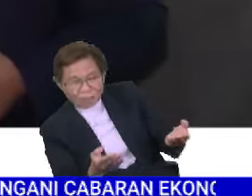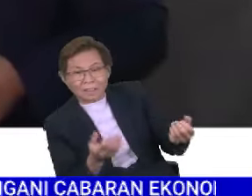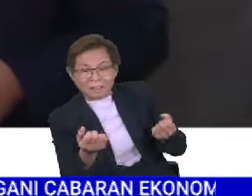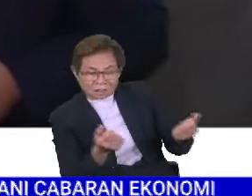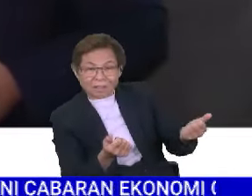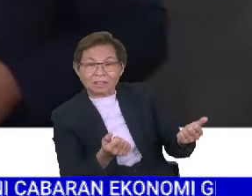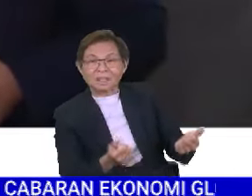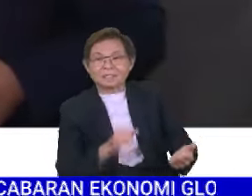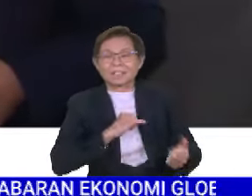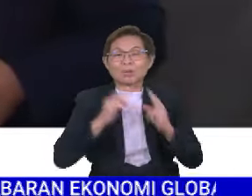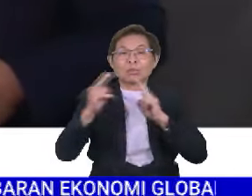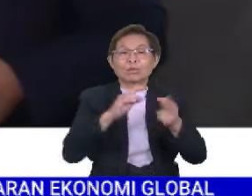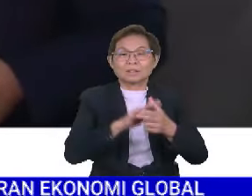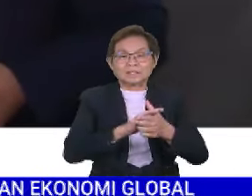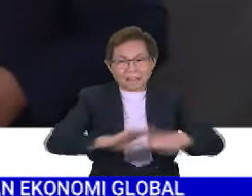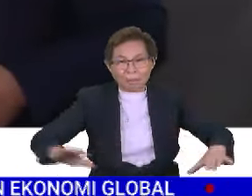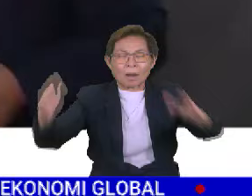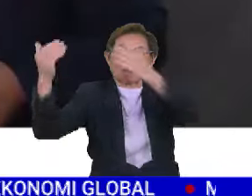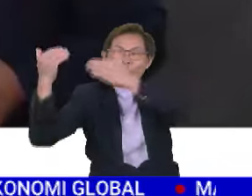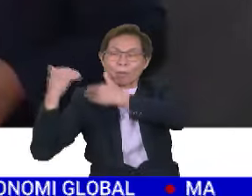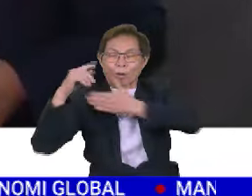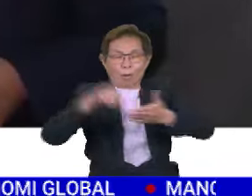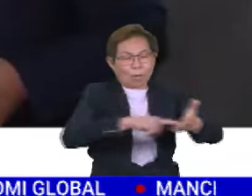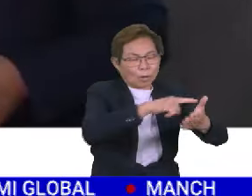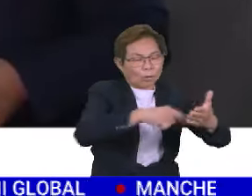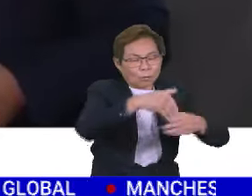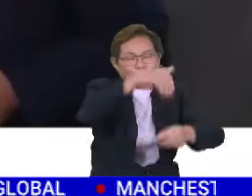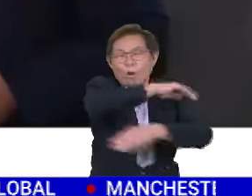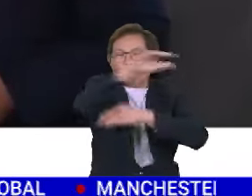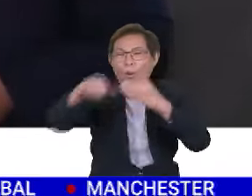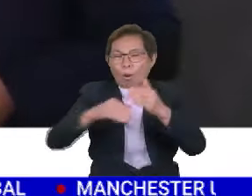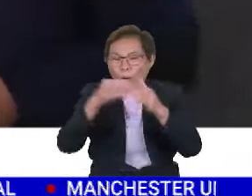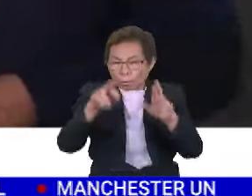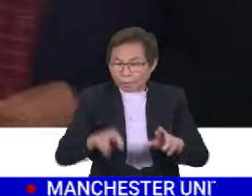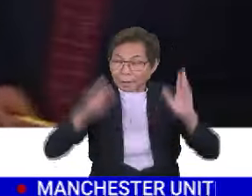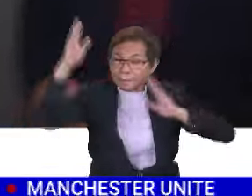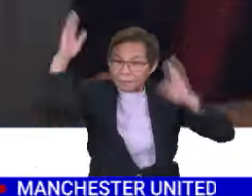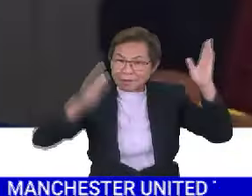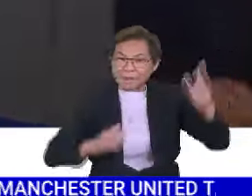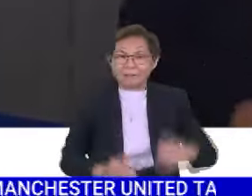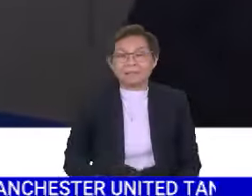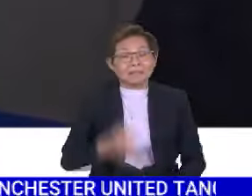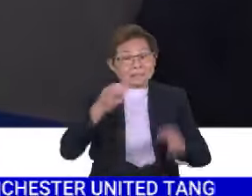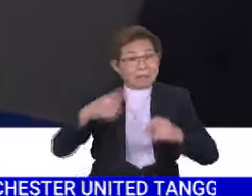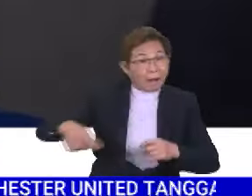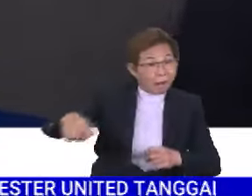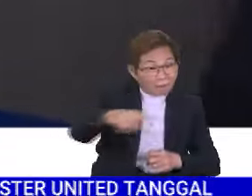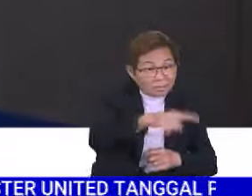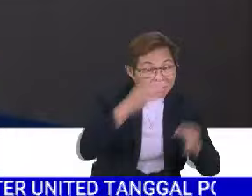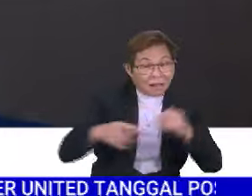mengucapkan selamat menunaikan kewajipan mengundi kepada semua rakyat Malaysia. Terima kasih Tuan. Jadi sekiranya anda yang